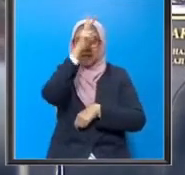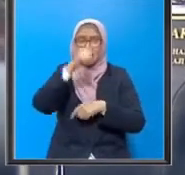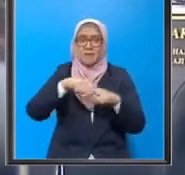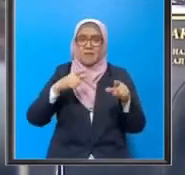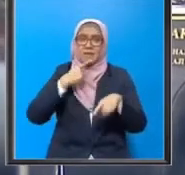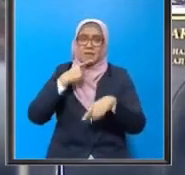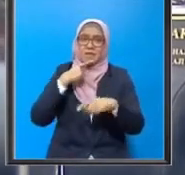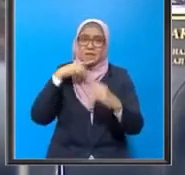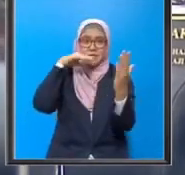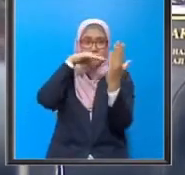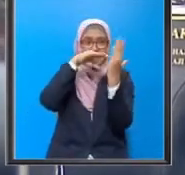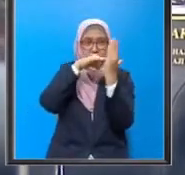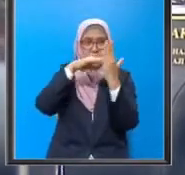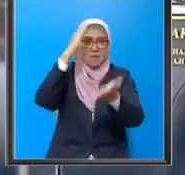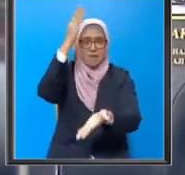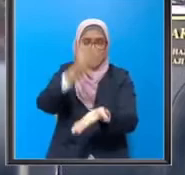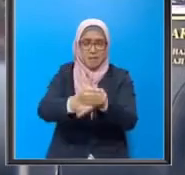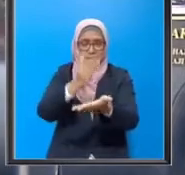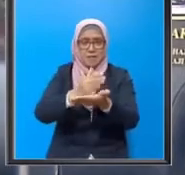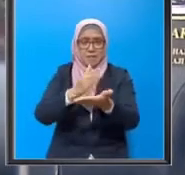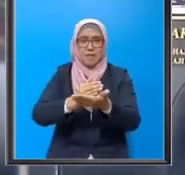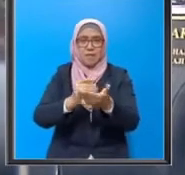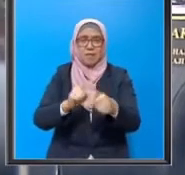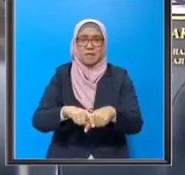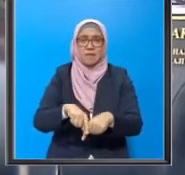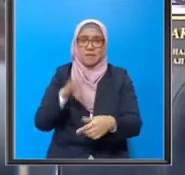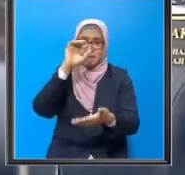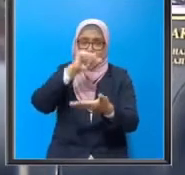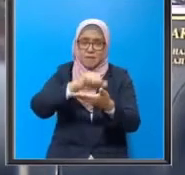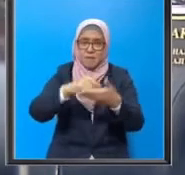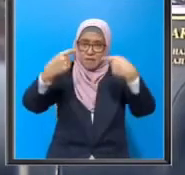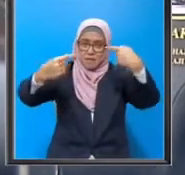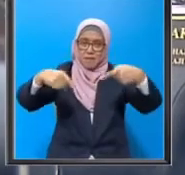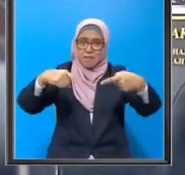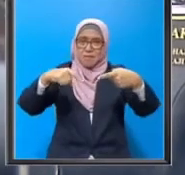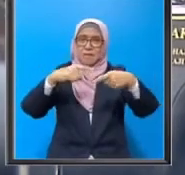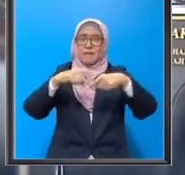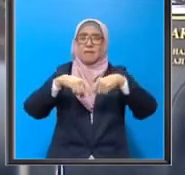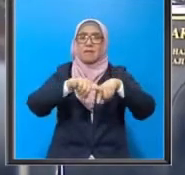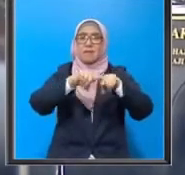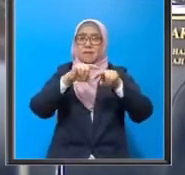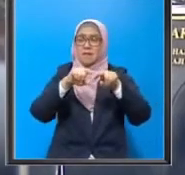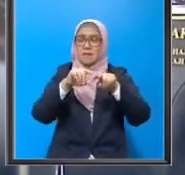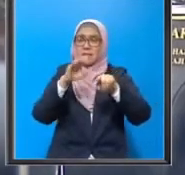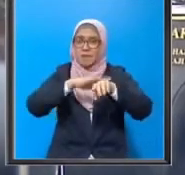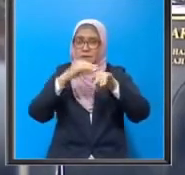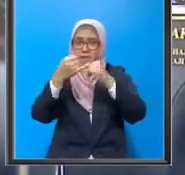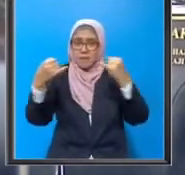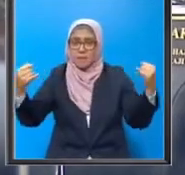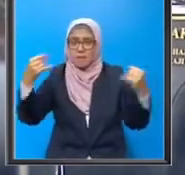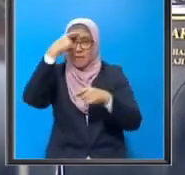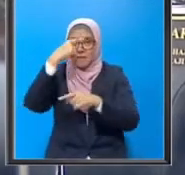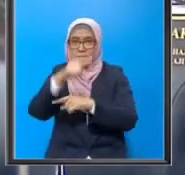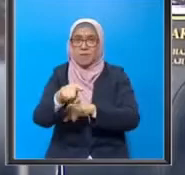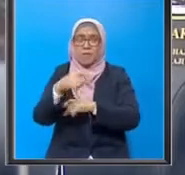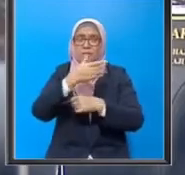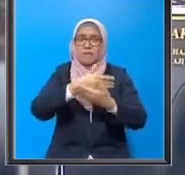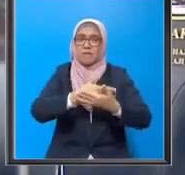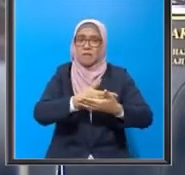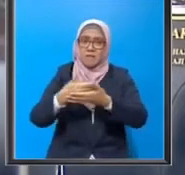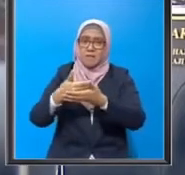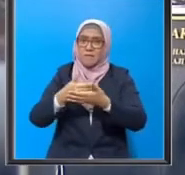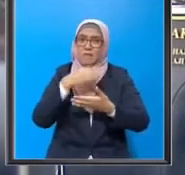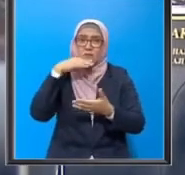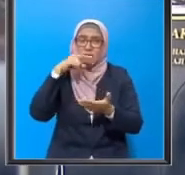seperti gta.dat dan sebagainya yang boleh mempengaruhi pemikiran anak-anak muda untuk melakukan keganasan